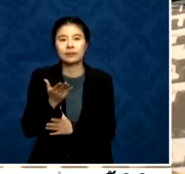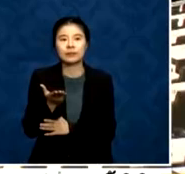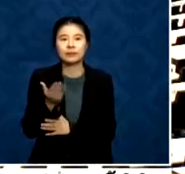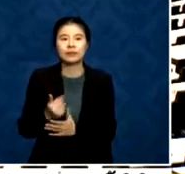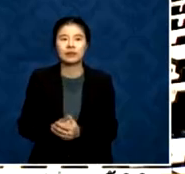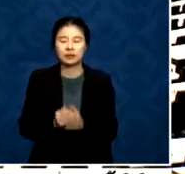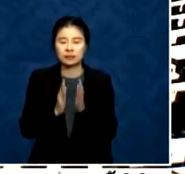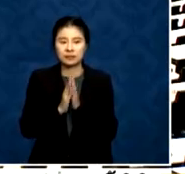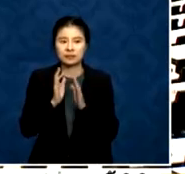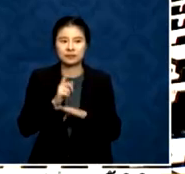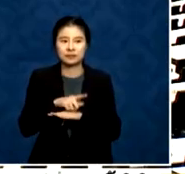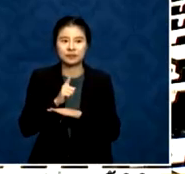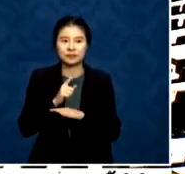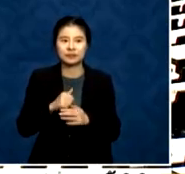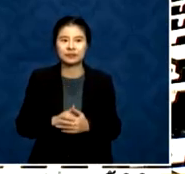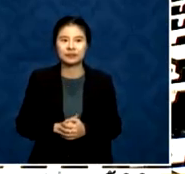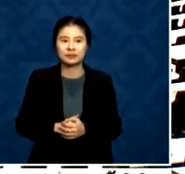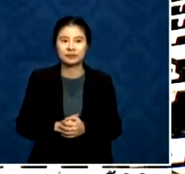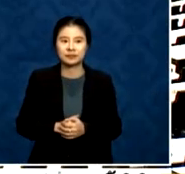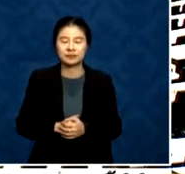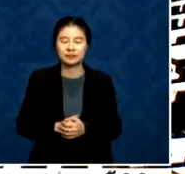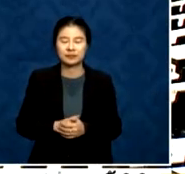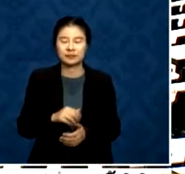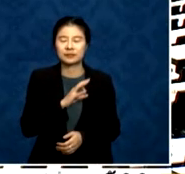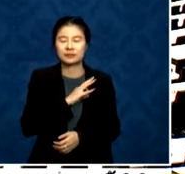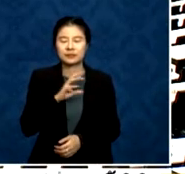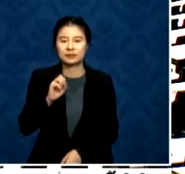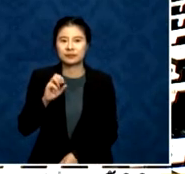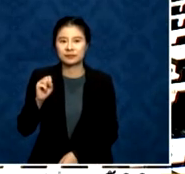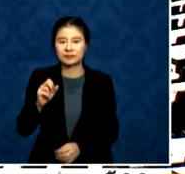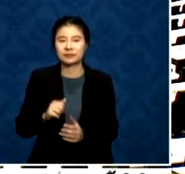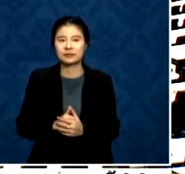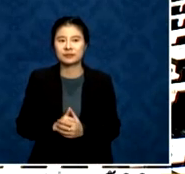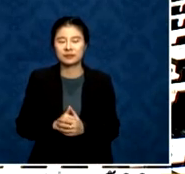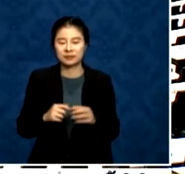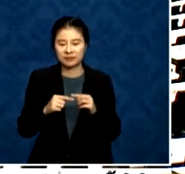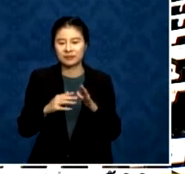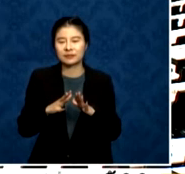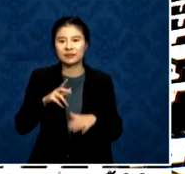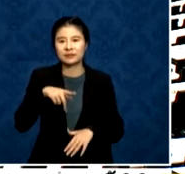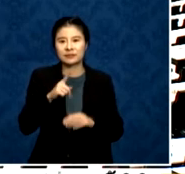กเรีนทประทานสภพาทิกรบ อำนาภิราวันสมะชิ สภพพ้แ็ตัดา เค Porsche labeling1ภพาปจิบ apps.